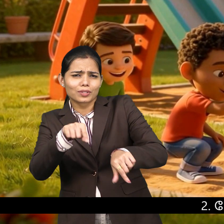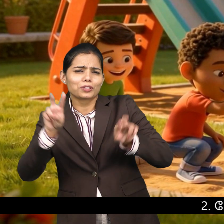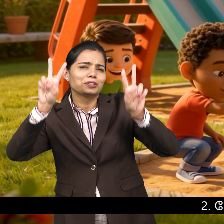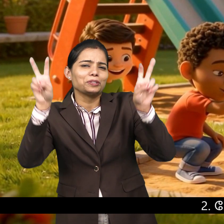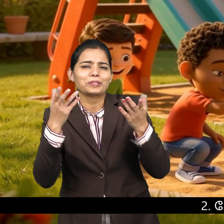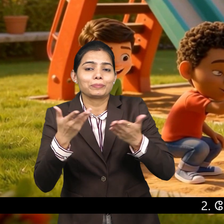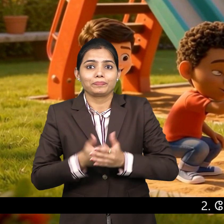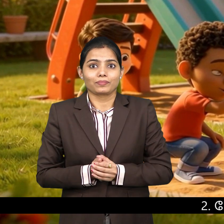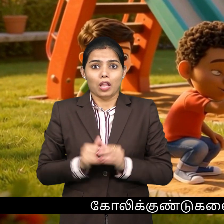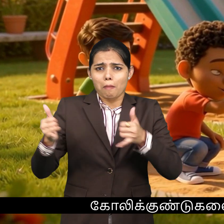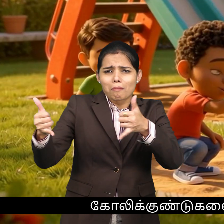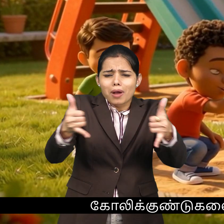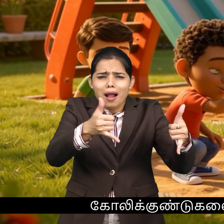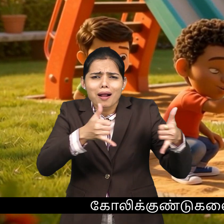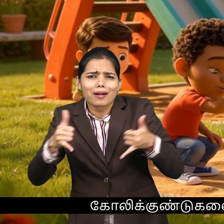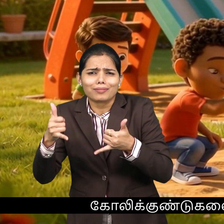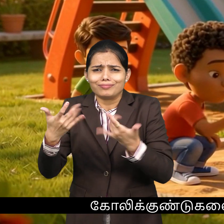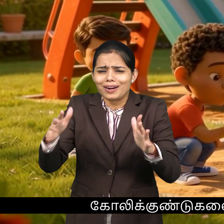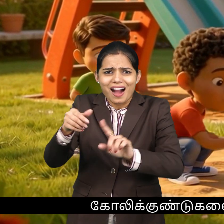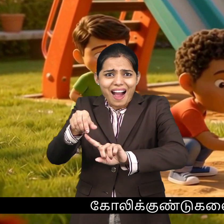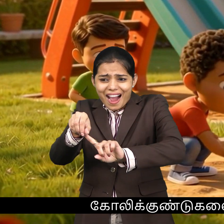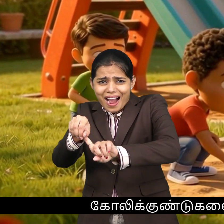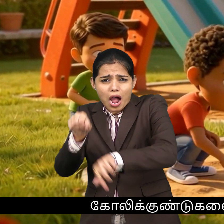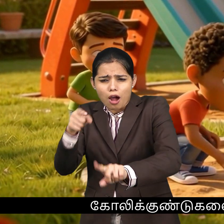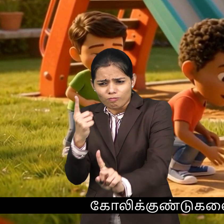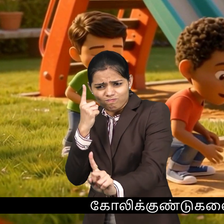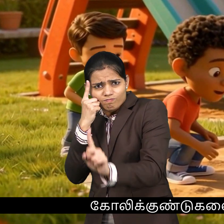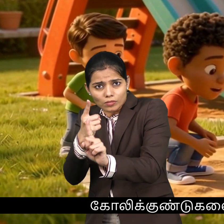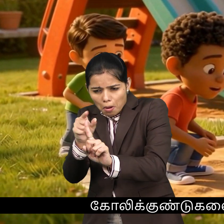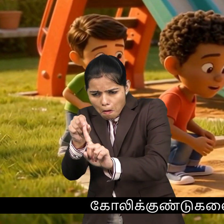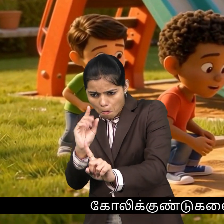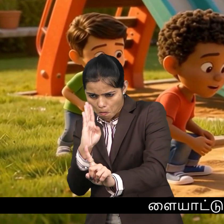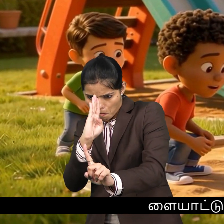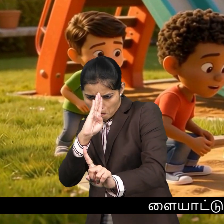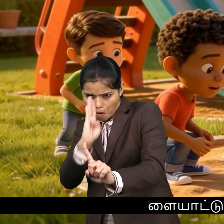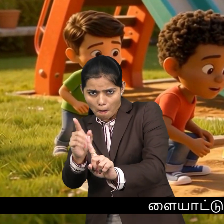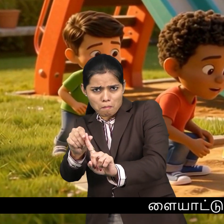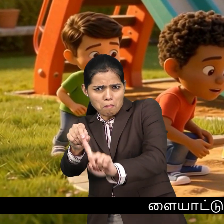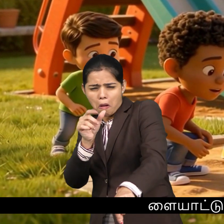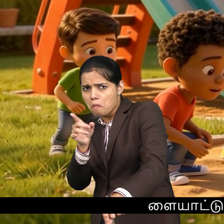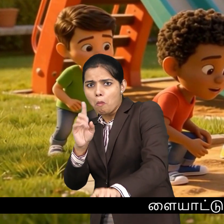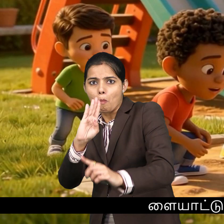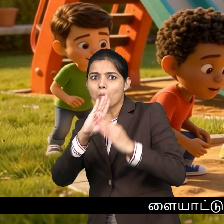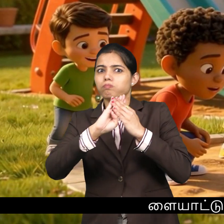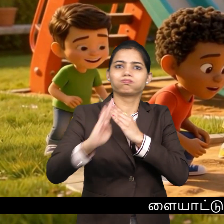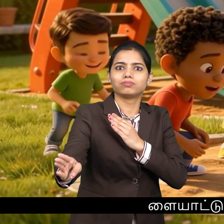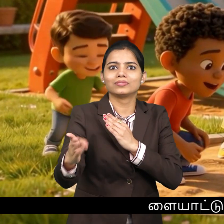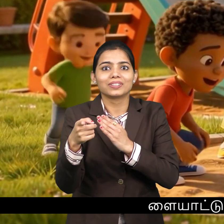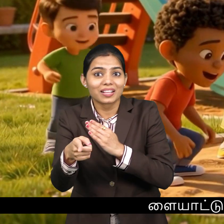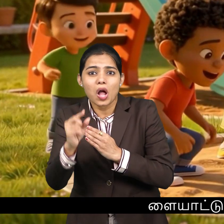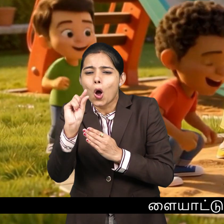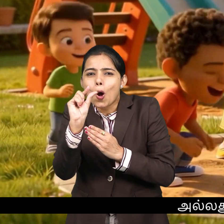2. கோழிக்குண்டு. கோழிக்குண்டுகளை ஒரு துளைக்குள் குறிவைத்து எரியும் இந்த விளையாட்டு